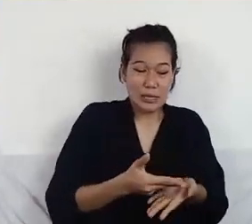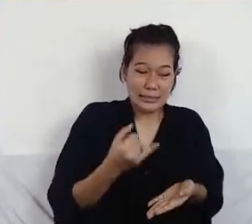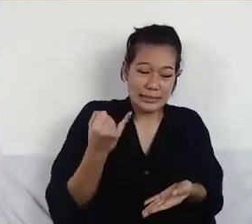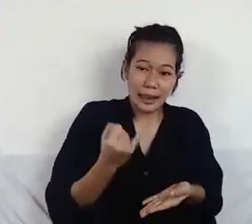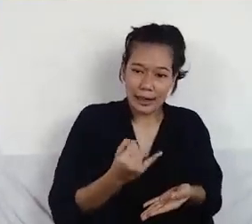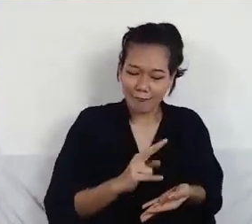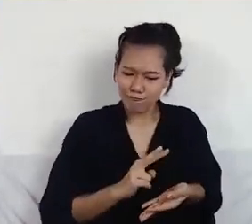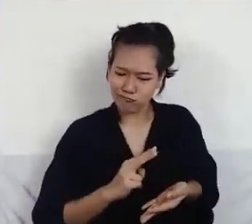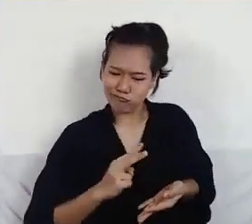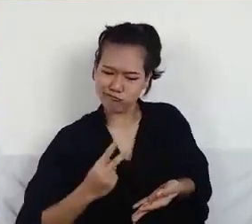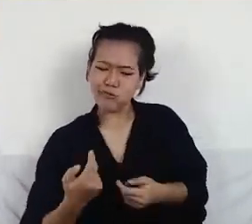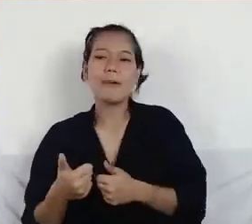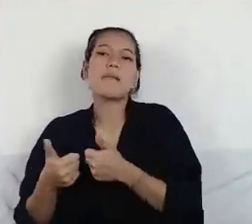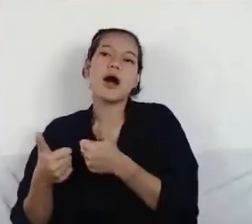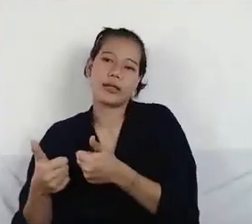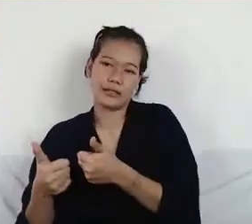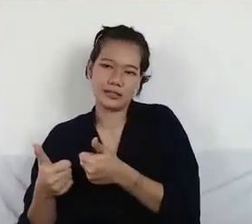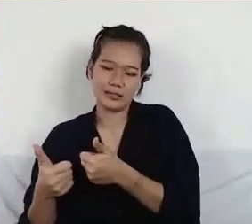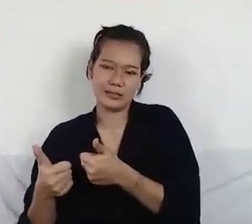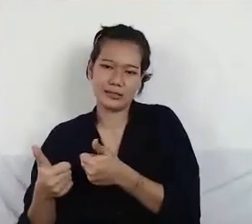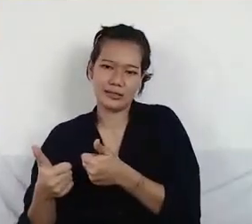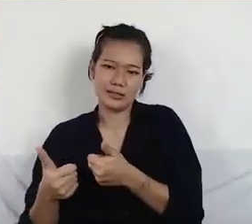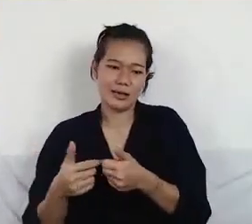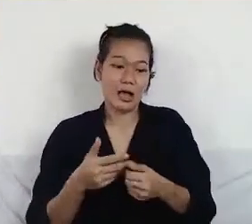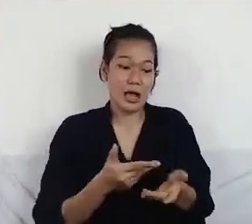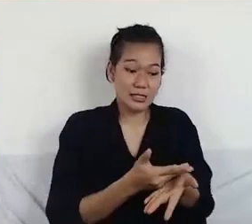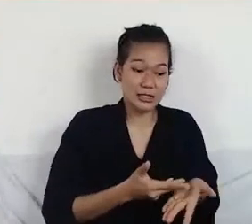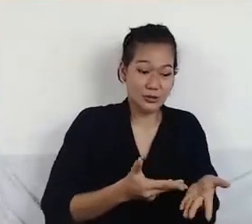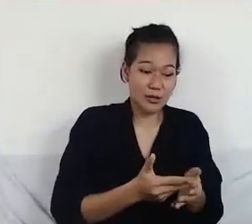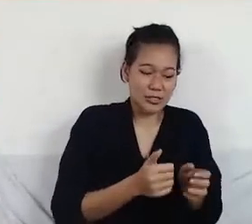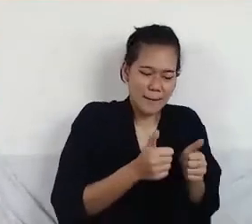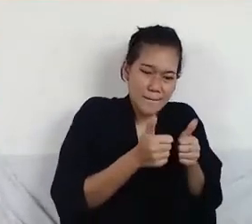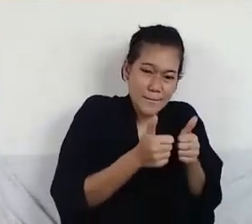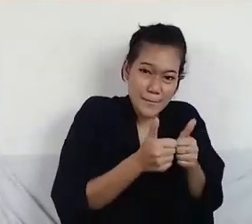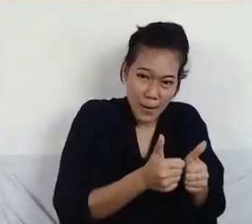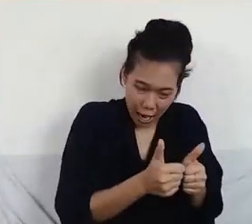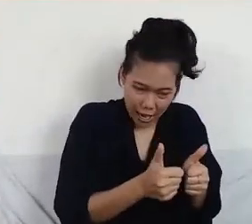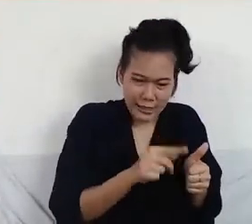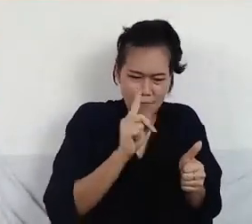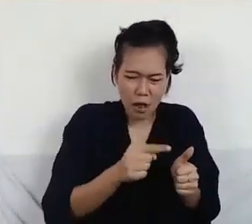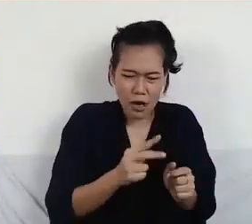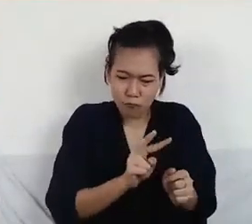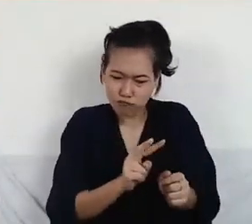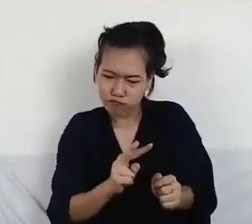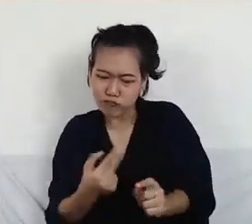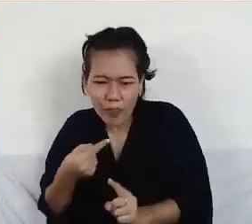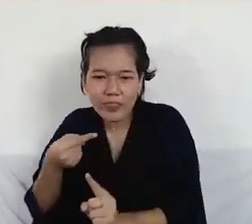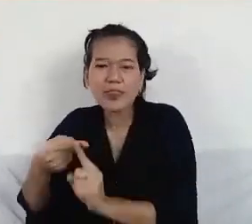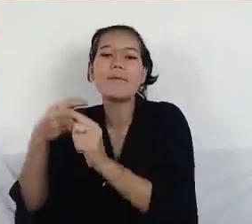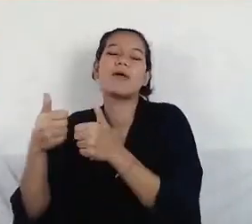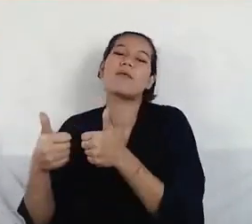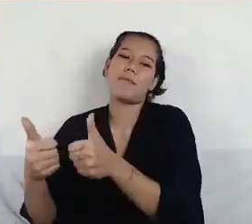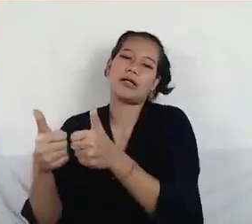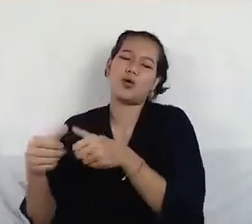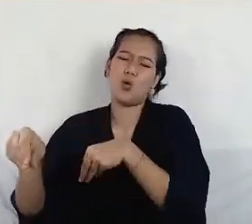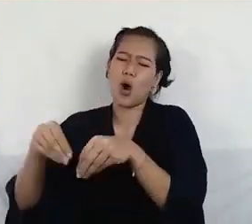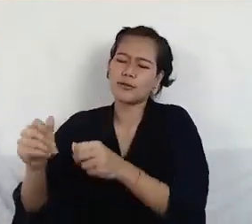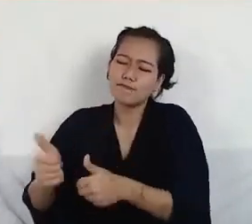baik. Sesuatu yang sudah baik dipertahankan dan ditingkatkan